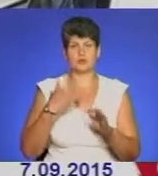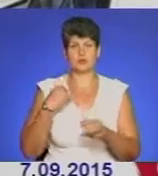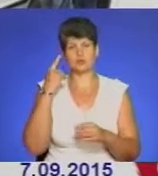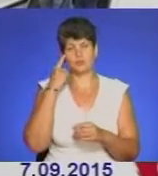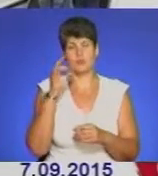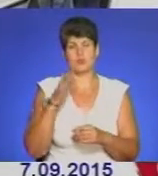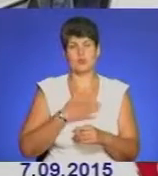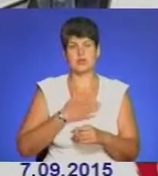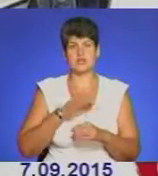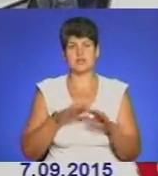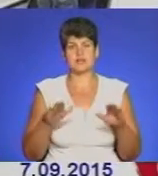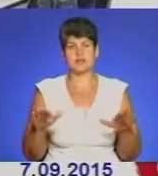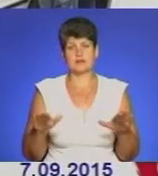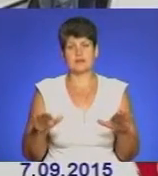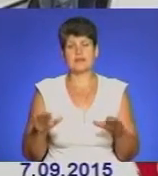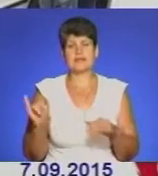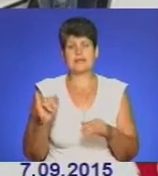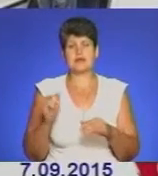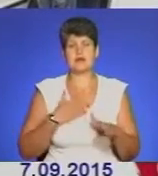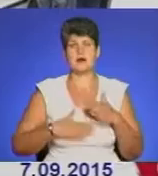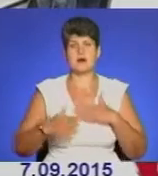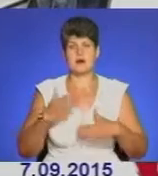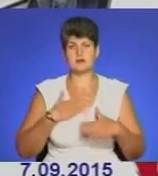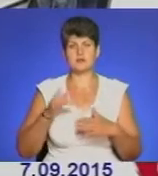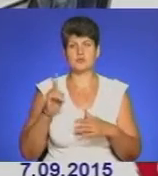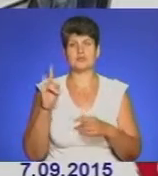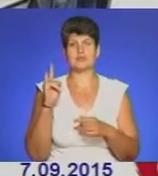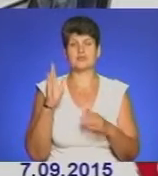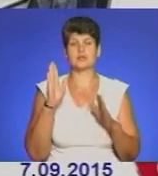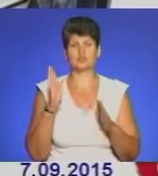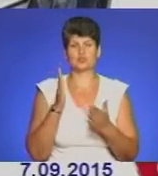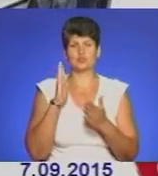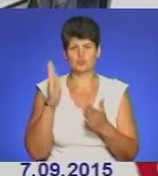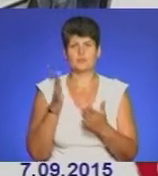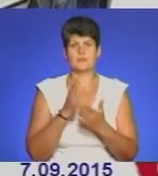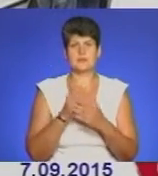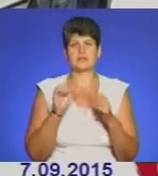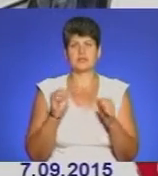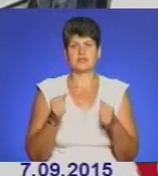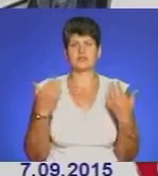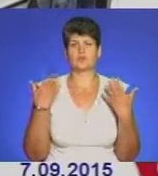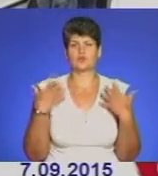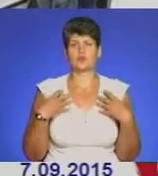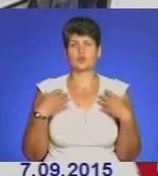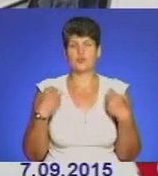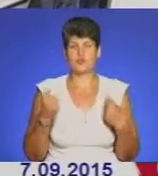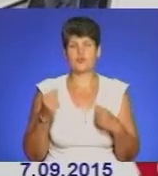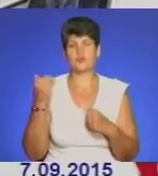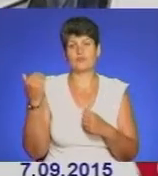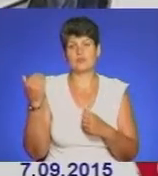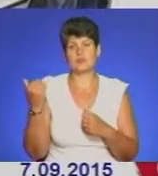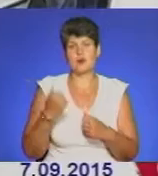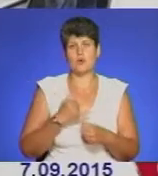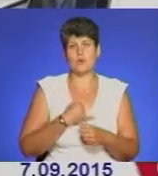дітей. Ну і радий, що дитина буде мати можливість десь відпочити, оздоровитися, бо вона, ну, в